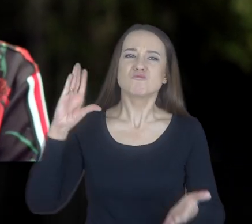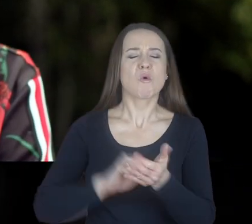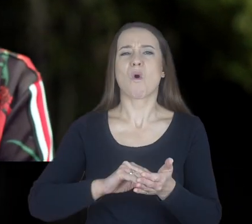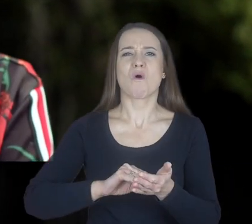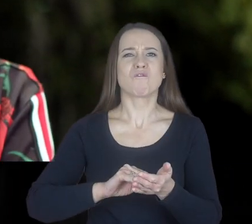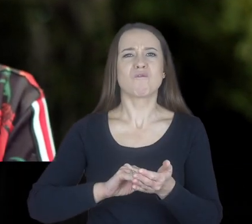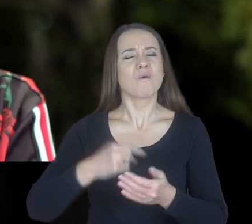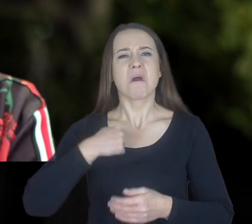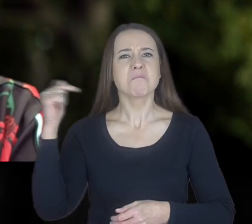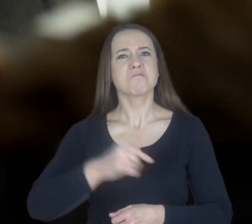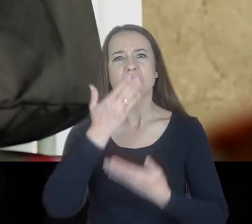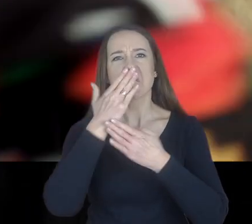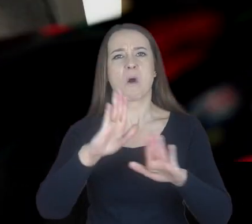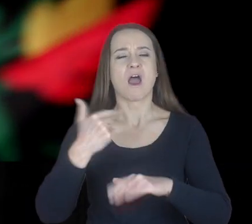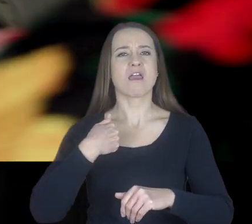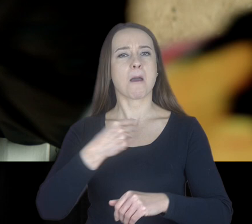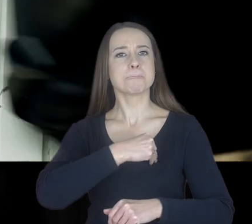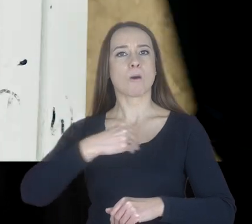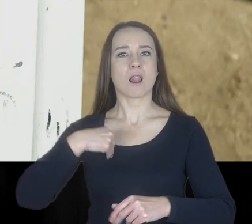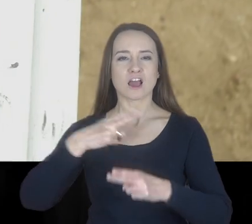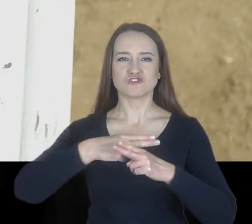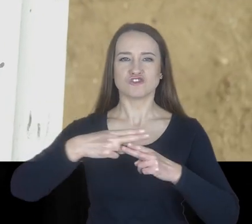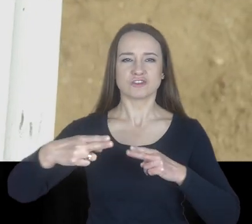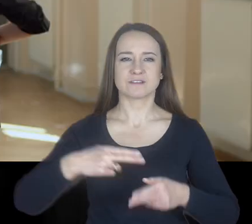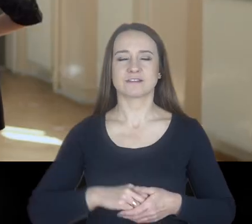Znowu będę musiał dowadnić, że jestem Polakiem.